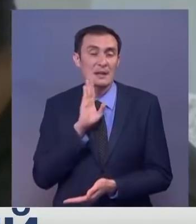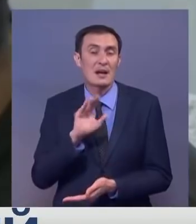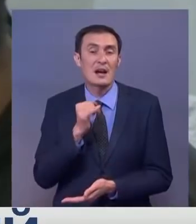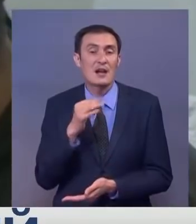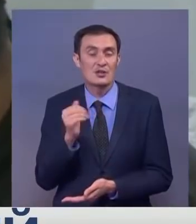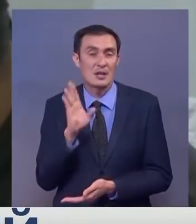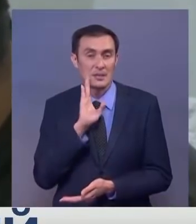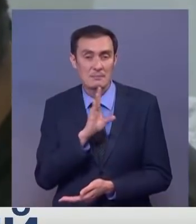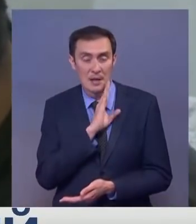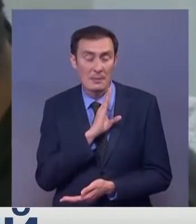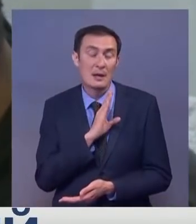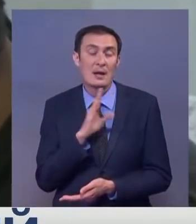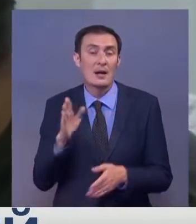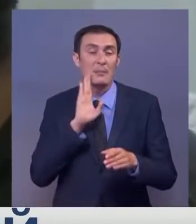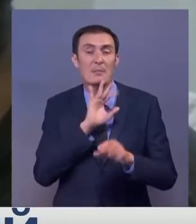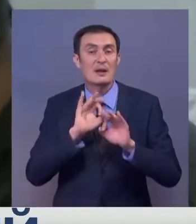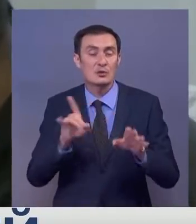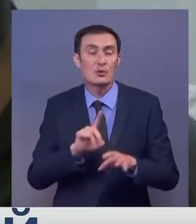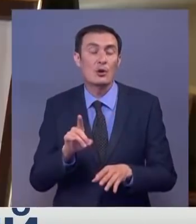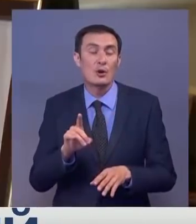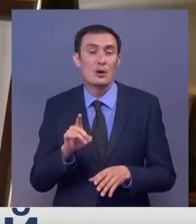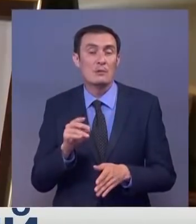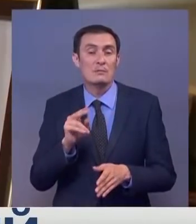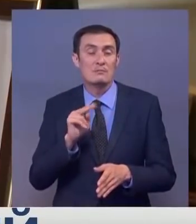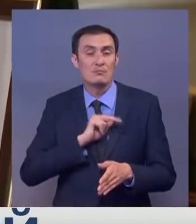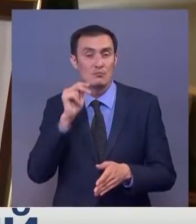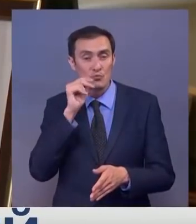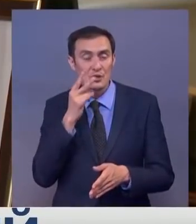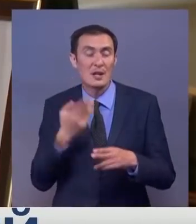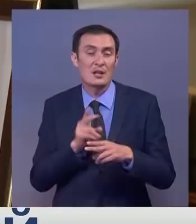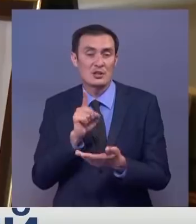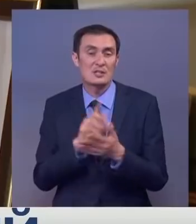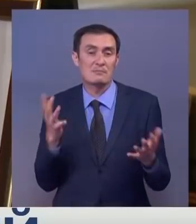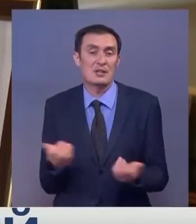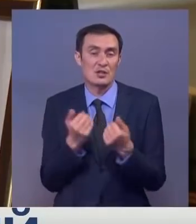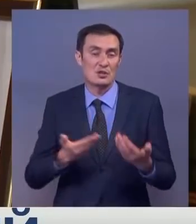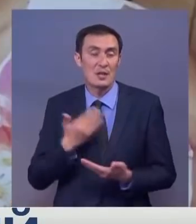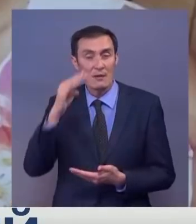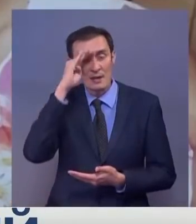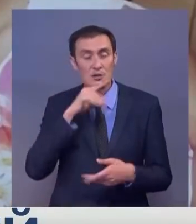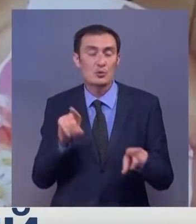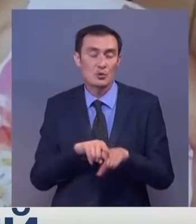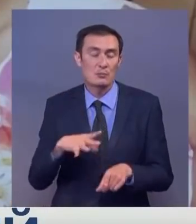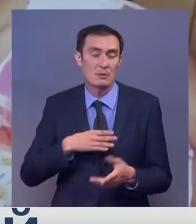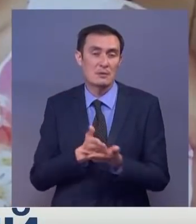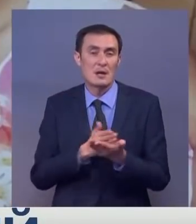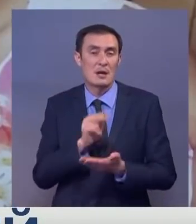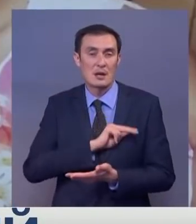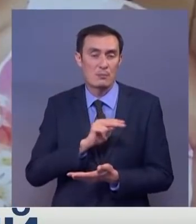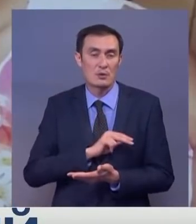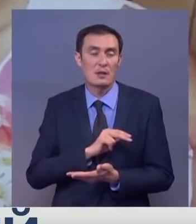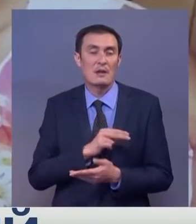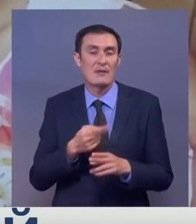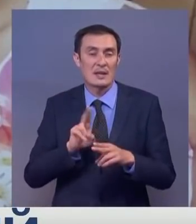мама. Маржангуль Аубакирова рассказывает, что миссия мужчин этой семьи – спасение жизней. Отец Асланбека тоже долгие годы проработал